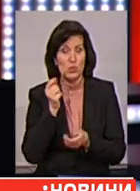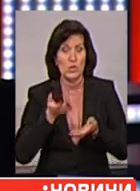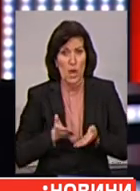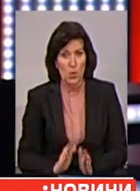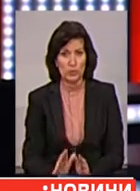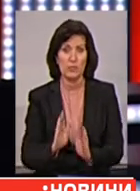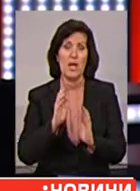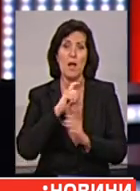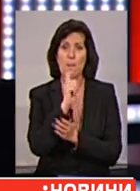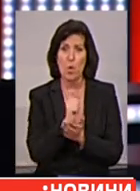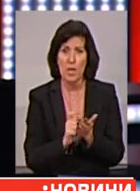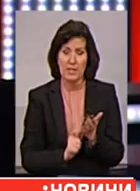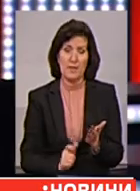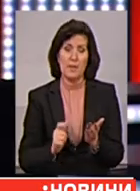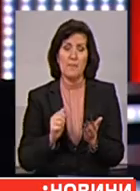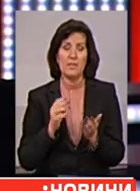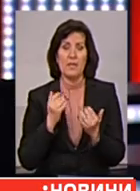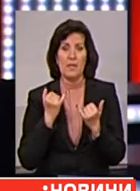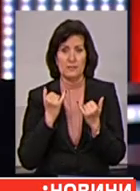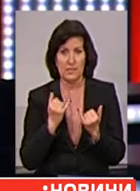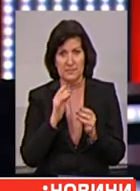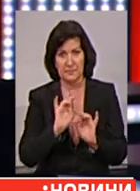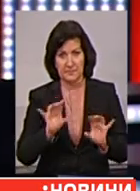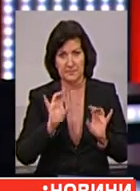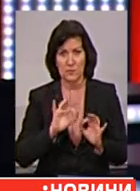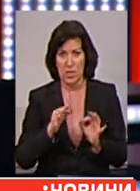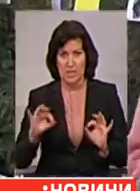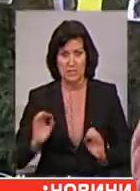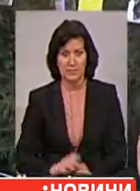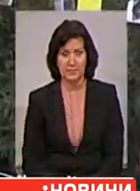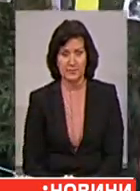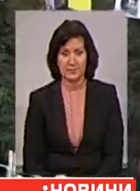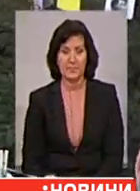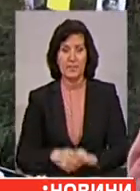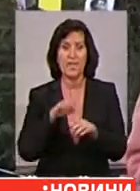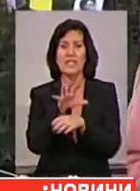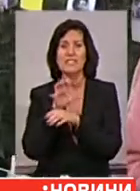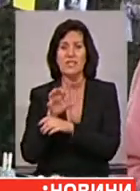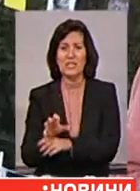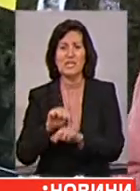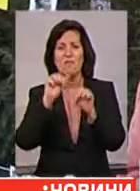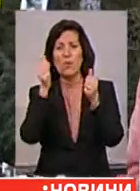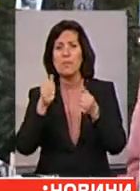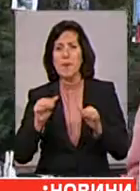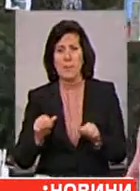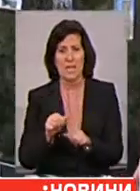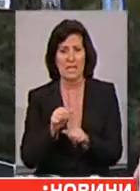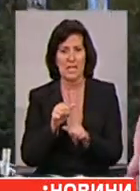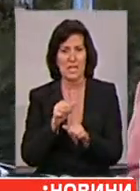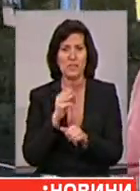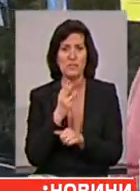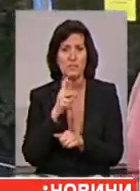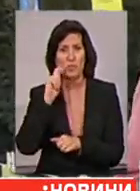відбулася акція «Глобал Шевченко». Олена Близнякова докладніше. Світлини на фоні пам'ятника Шевченку в